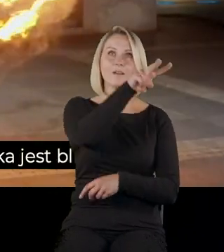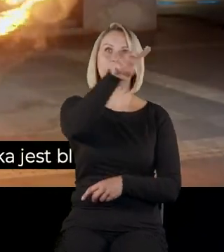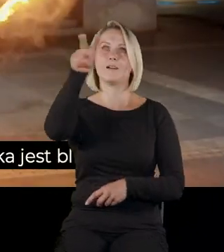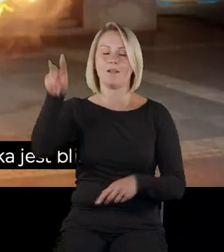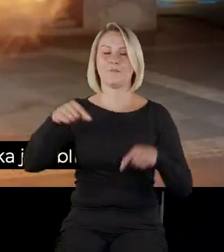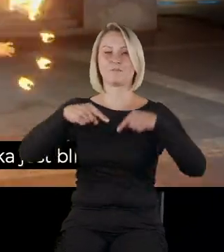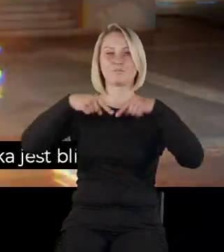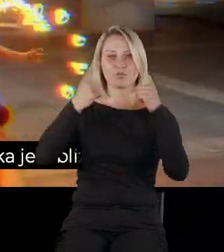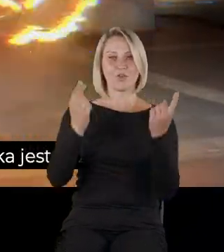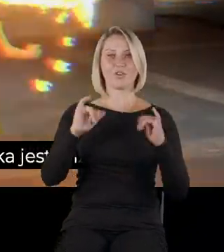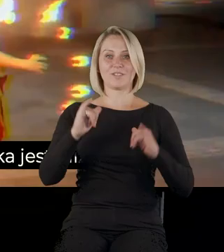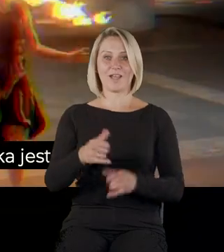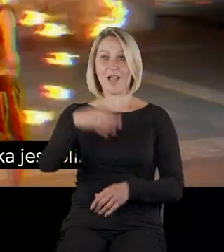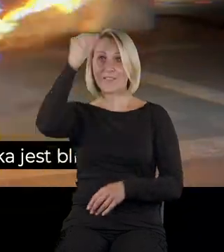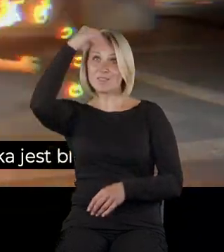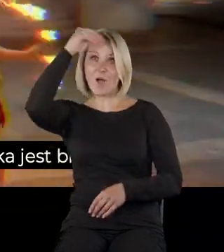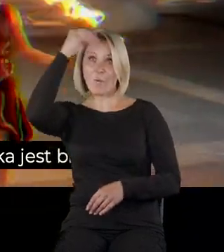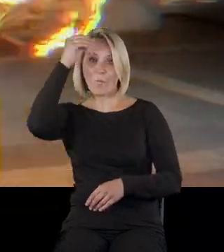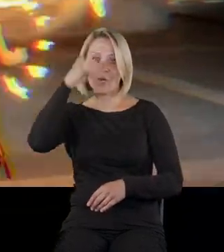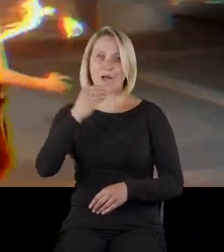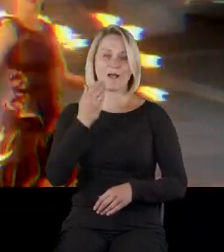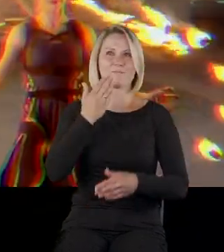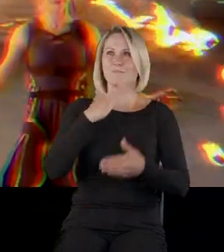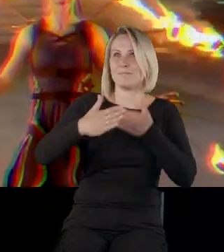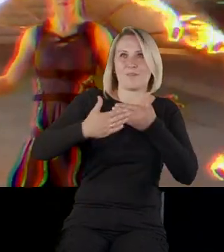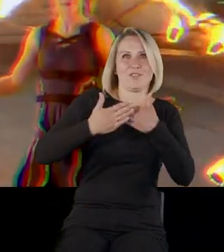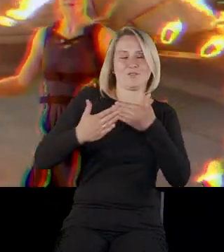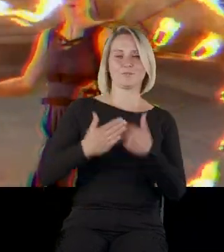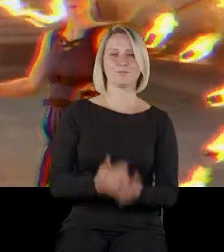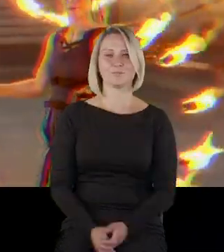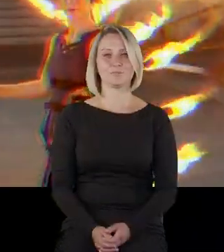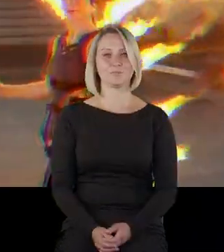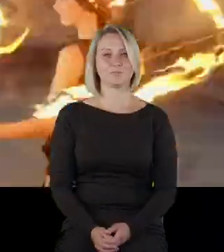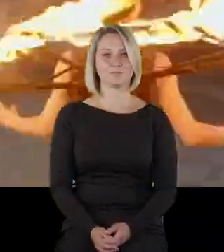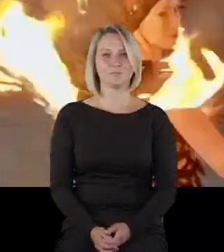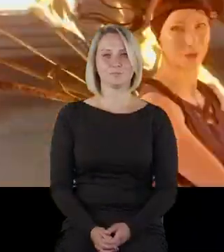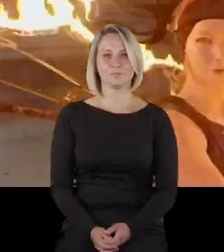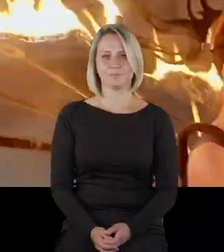Przekonaj się, że nauka jest bliżej.